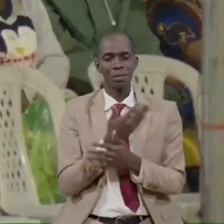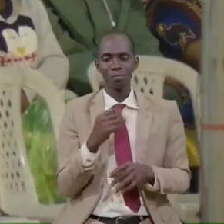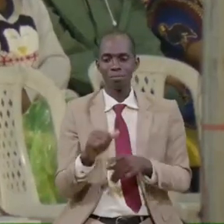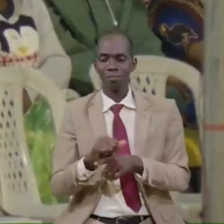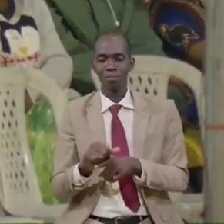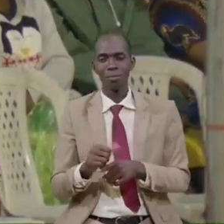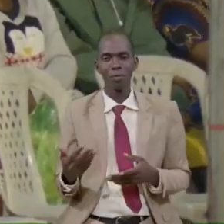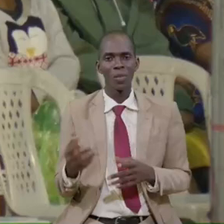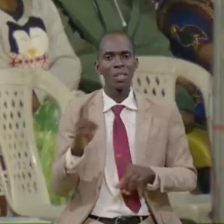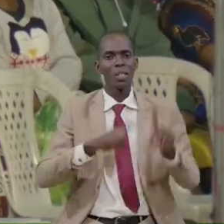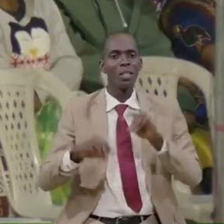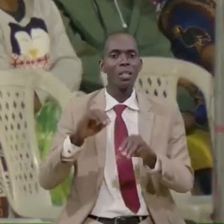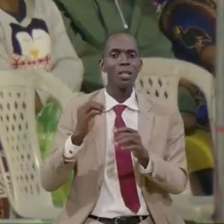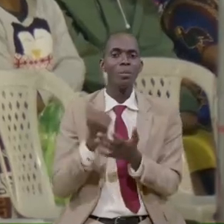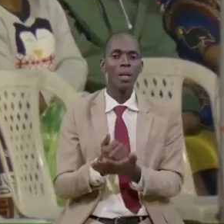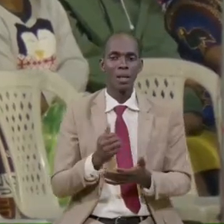faut dire amen.